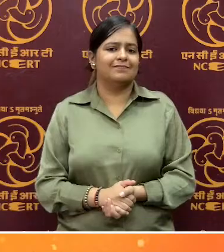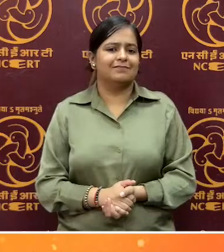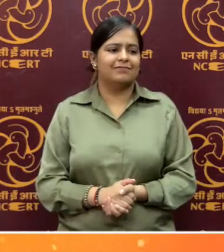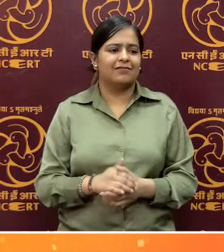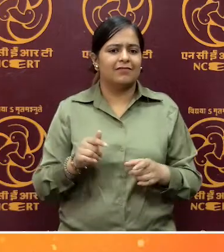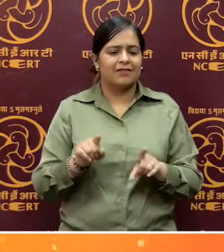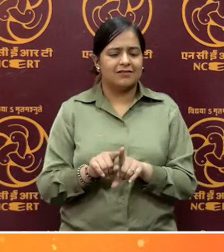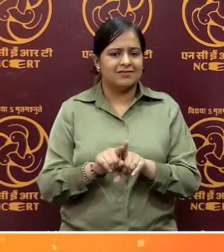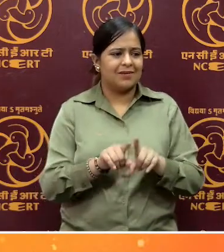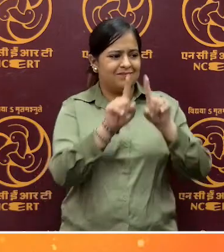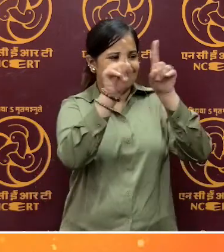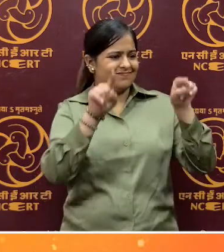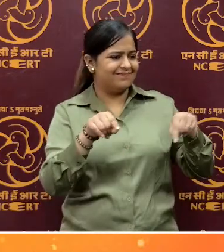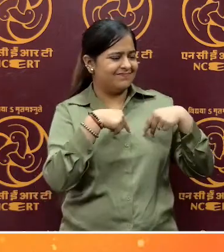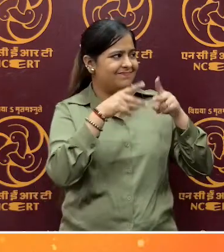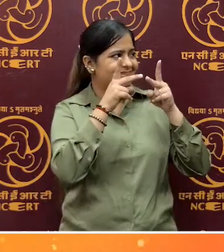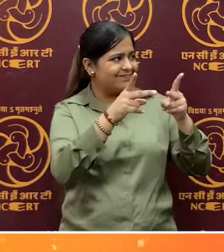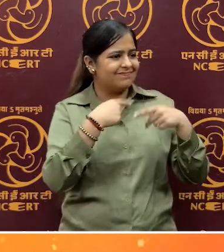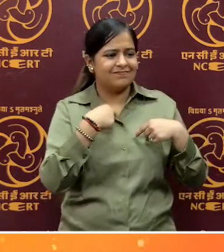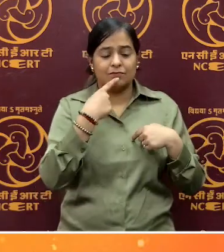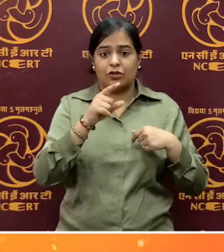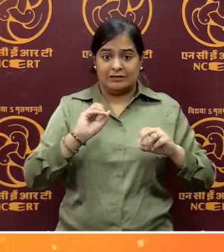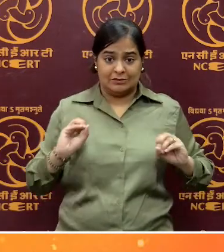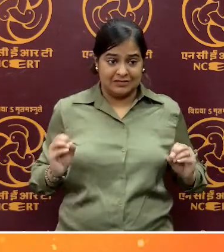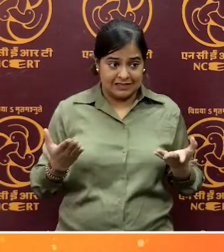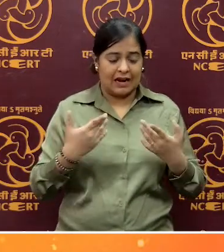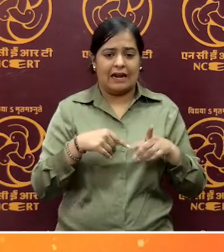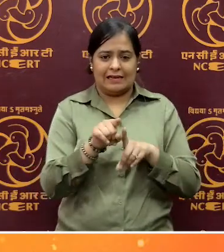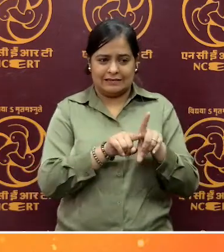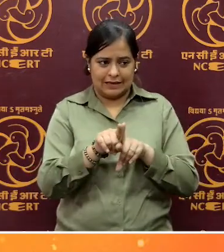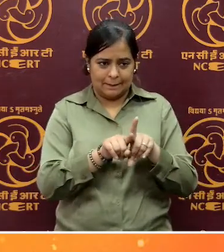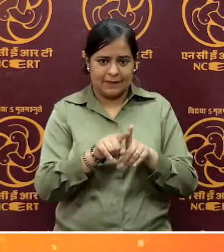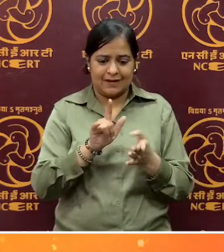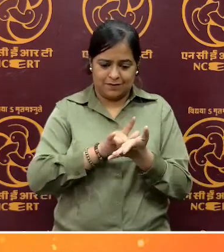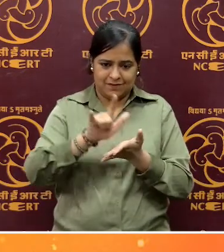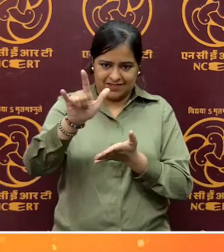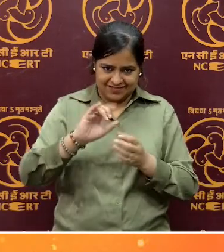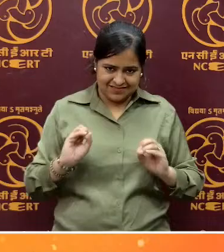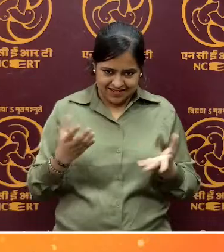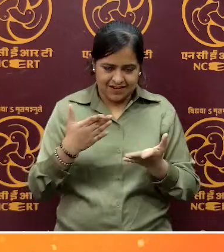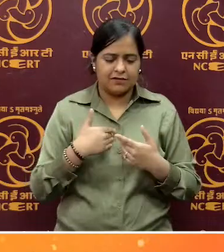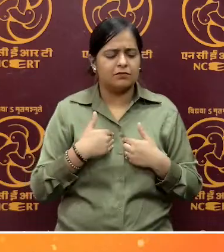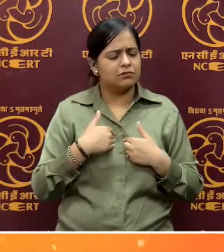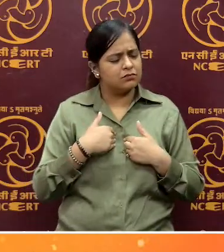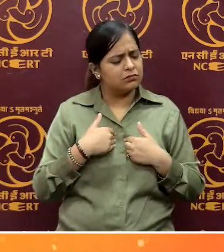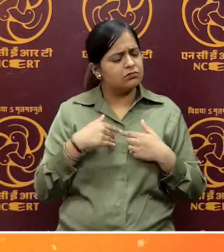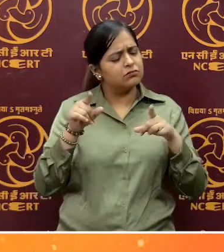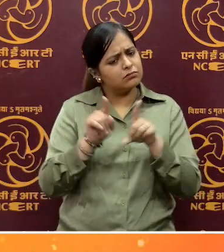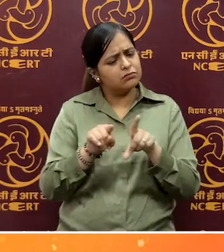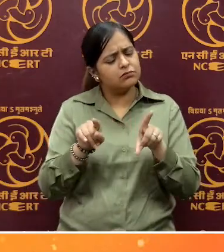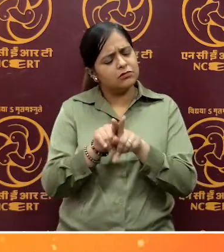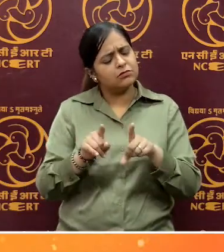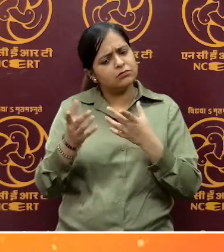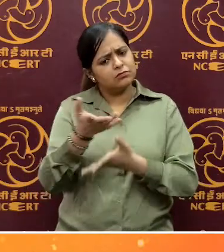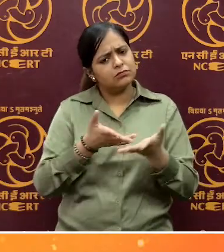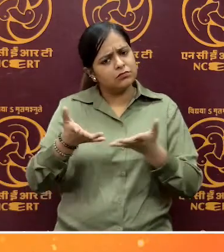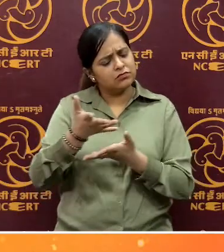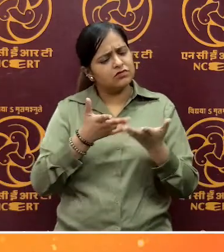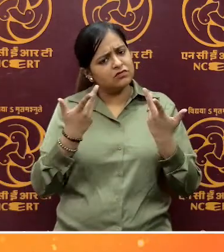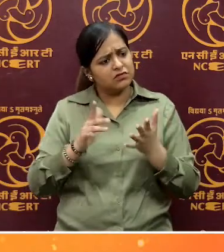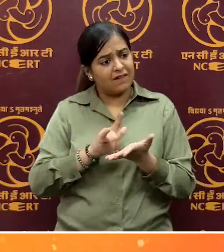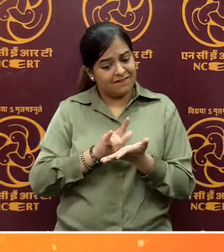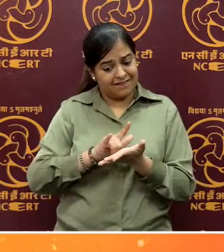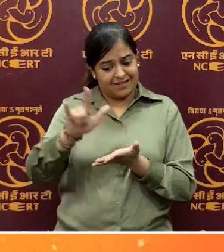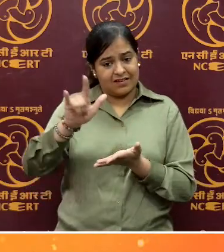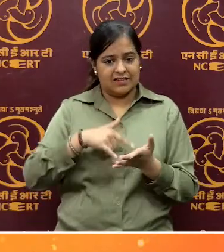point. मैम आपने जैसे स्टार्ट किया था एग्जाम्पल एरोप्लेन का, we can always discuss this way कि one plane starts